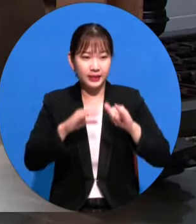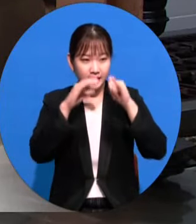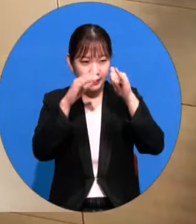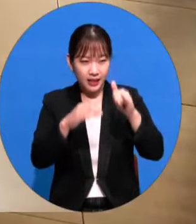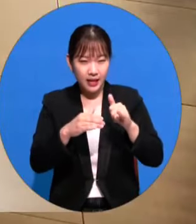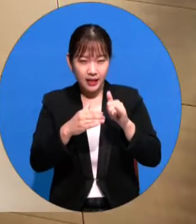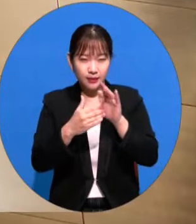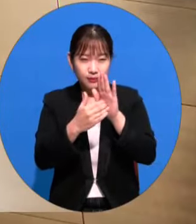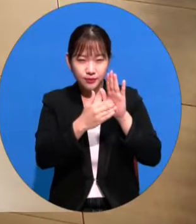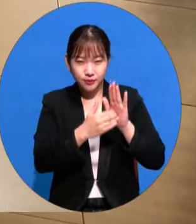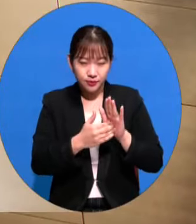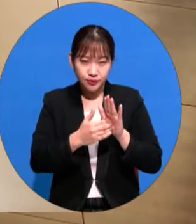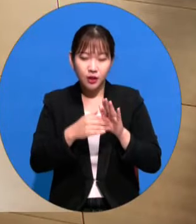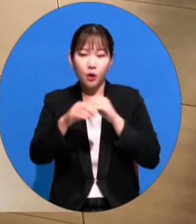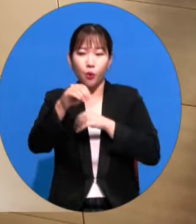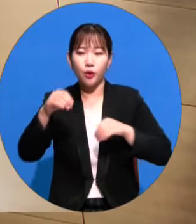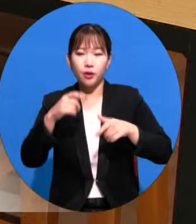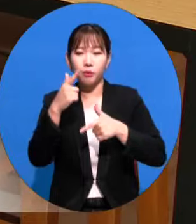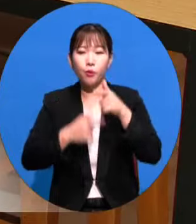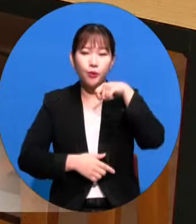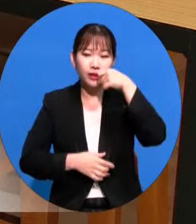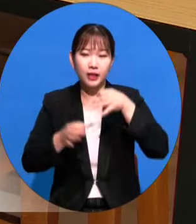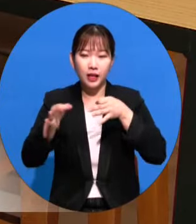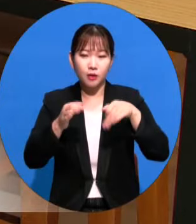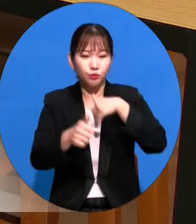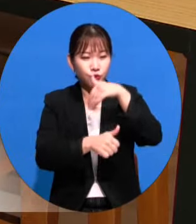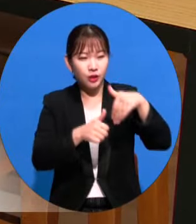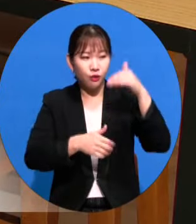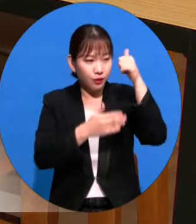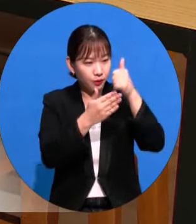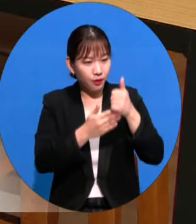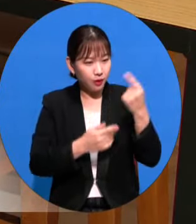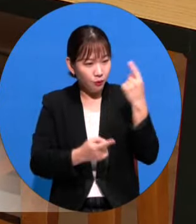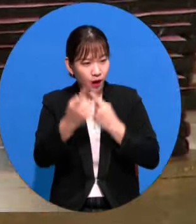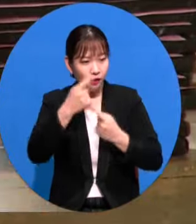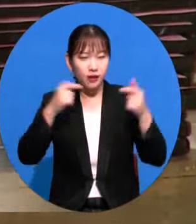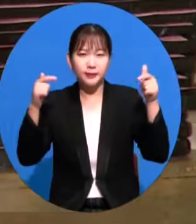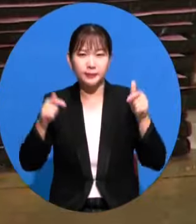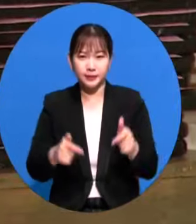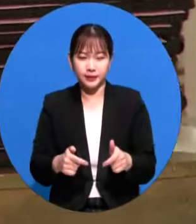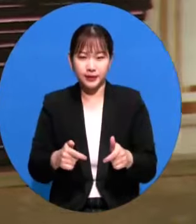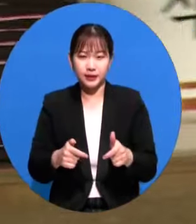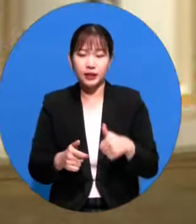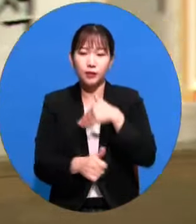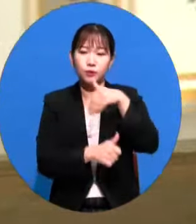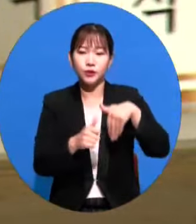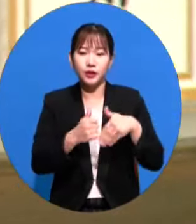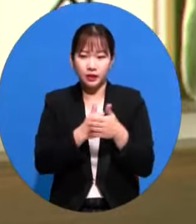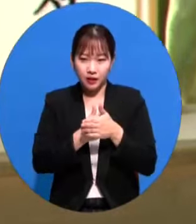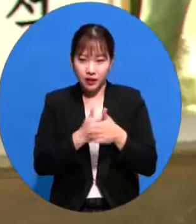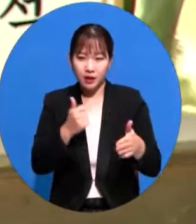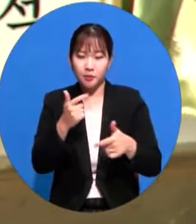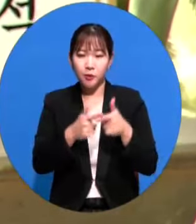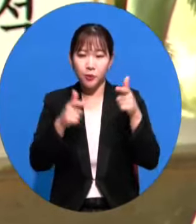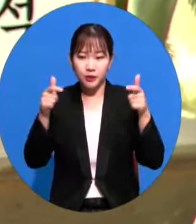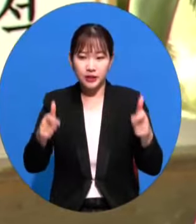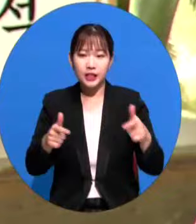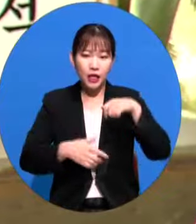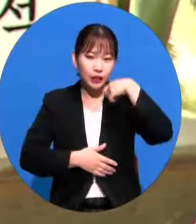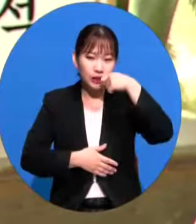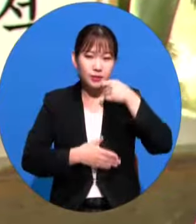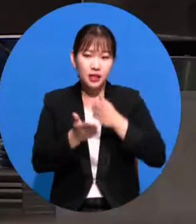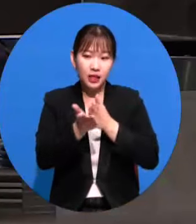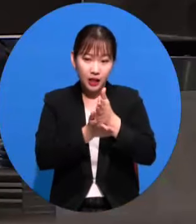진행되면서 오히려 목포 식당가는 관광객들의 발길이 줄었습니다. 이런 분위기 때문에 목포 지역